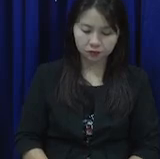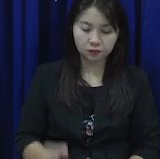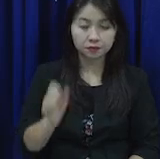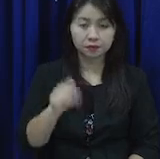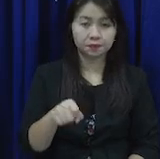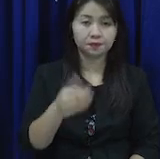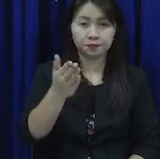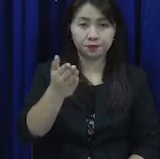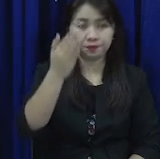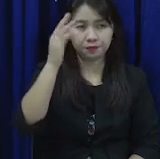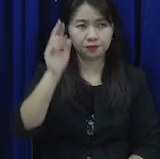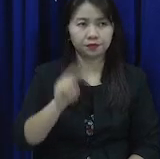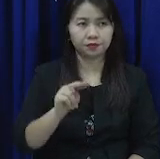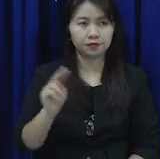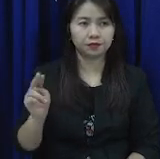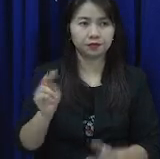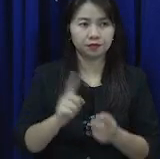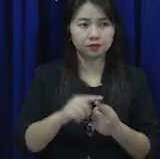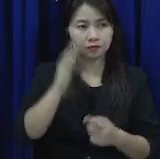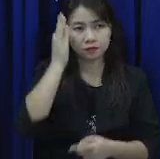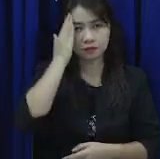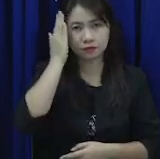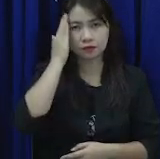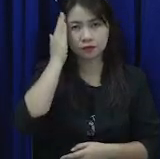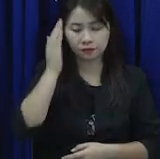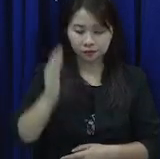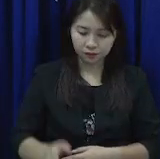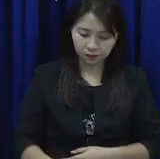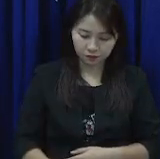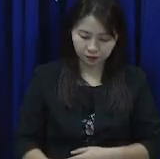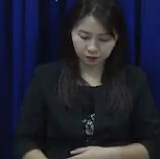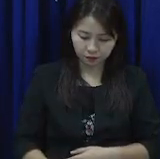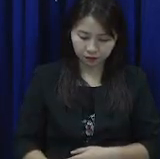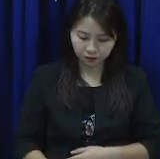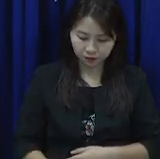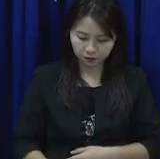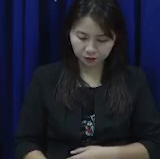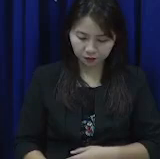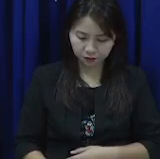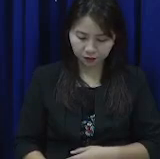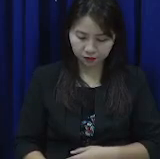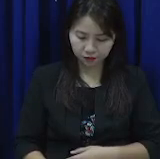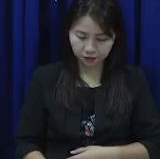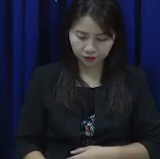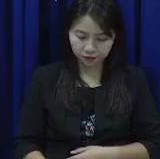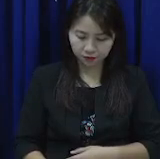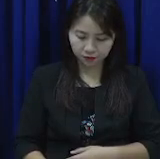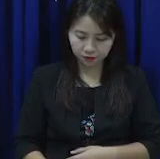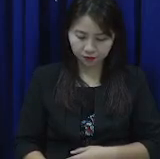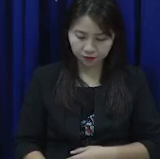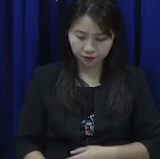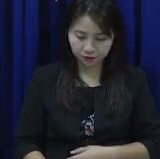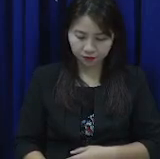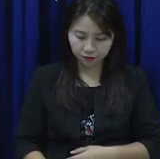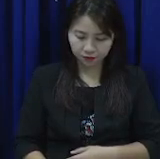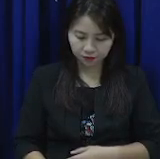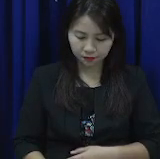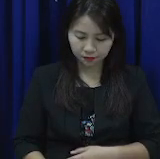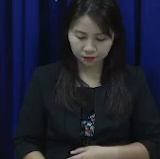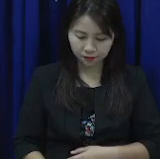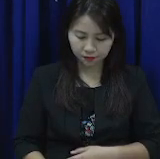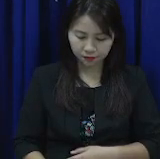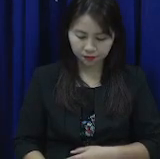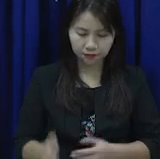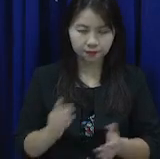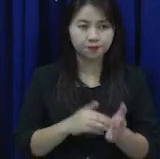ninyo no parang kulob tayo sir no kung maayos yung mic natin kasi malahat tayo may problema sa throat Magingat po kayo mga kapatid dahil